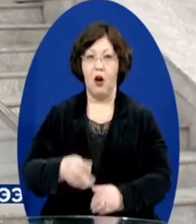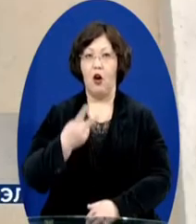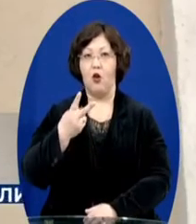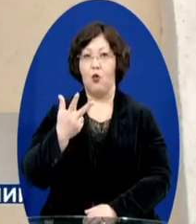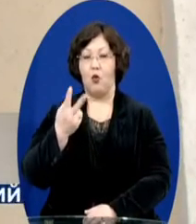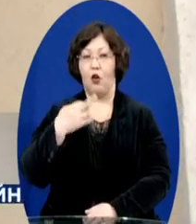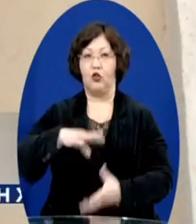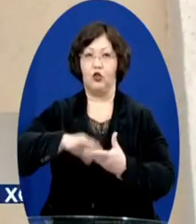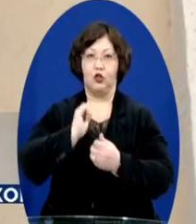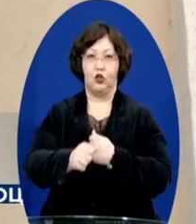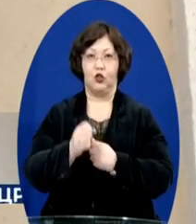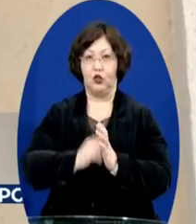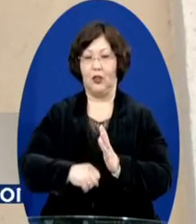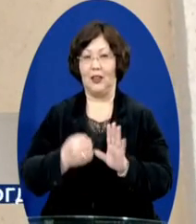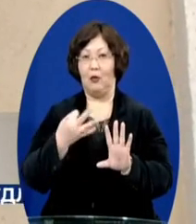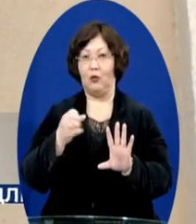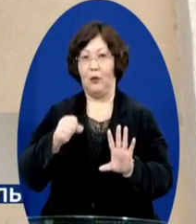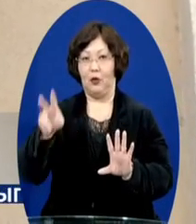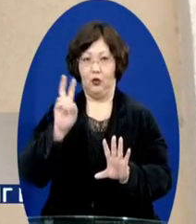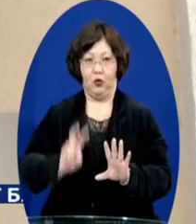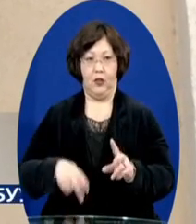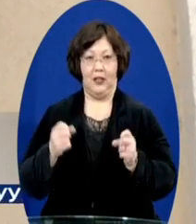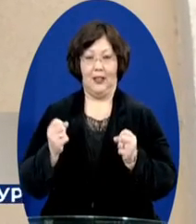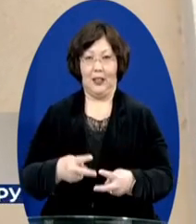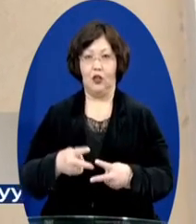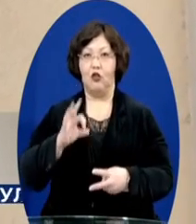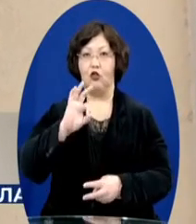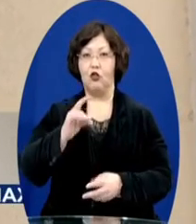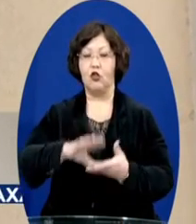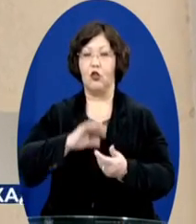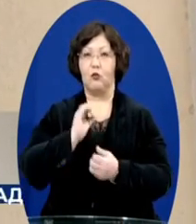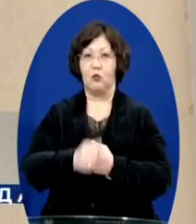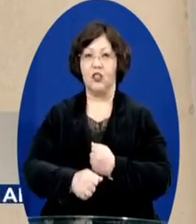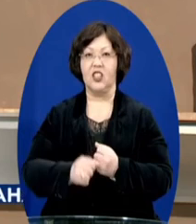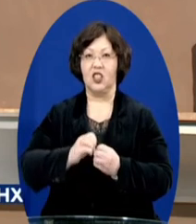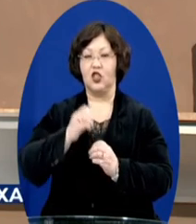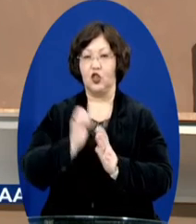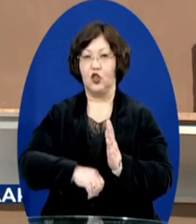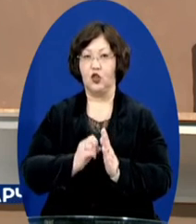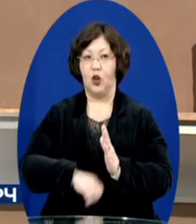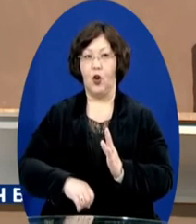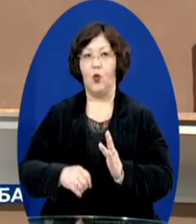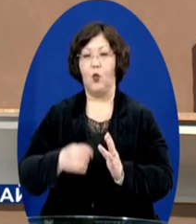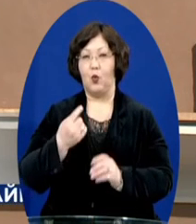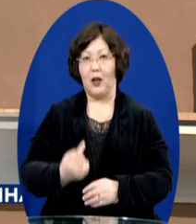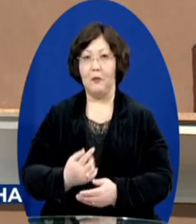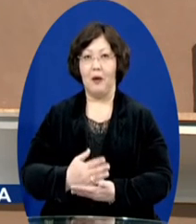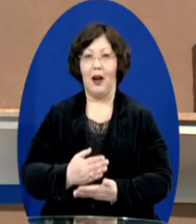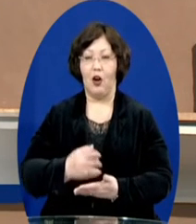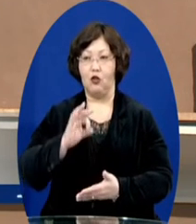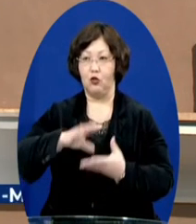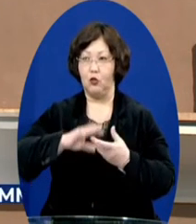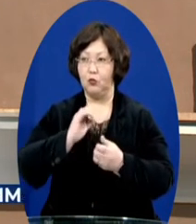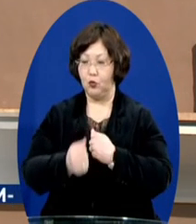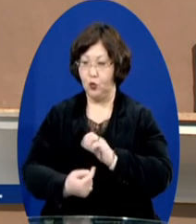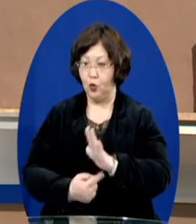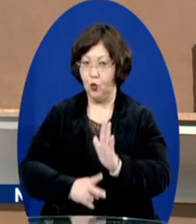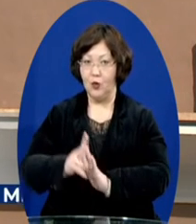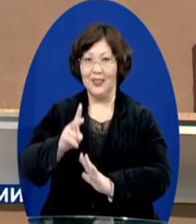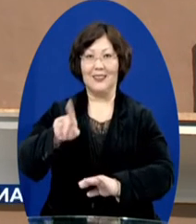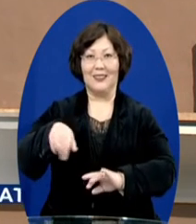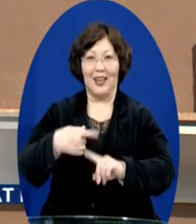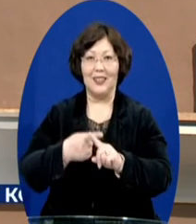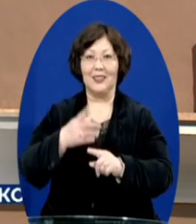2023 онд төлөх ёстой 800 сая амрикт доллартай тэнцэх хэмжээний үр төлбөр хүлээгдэж байна. Үүнийг төлөх их үүсвэрийг бүрдүүлэх эсвэл дахин